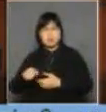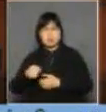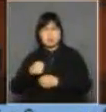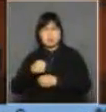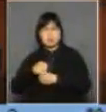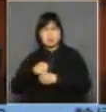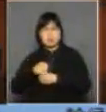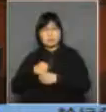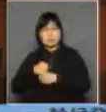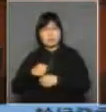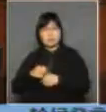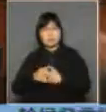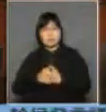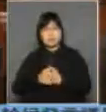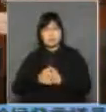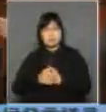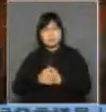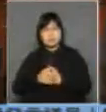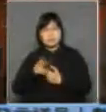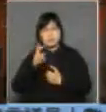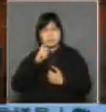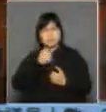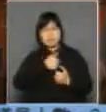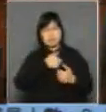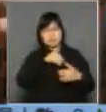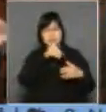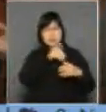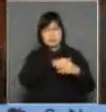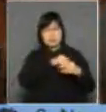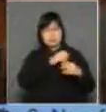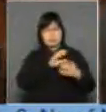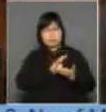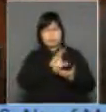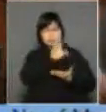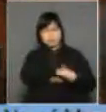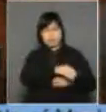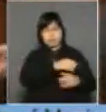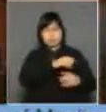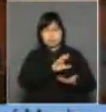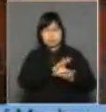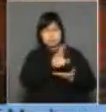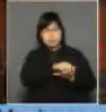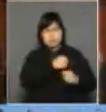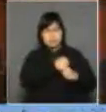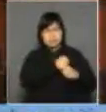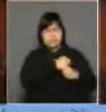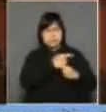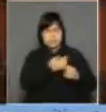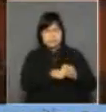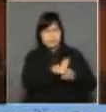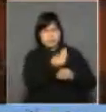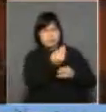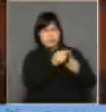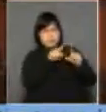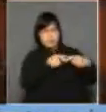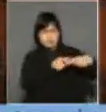搞外围，好好地有个投注站去投注，打张飞出来有证有名的不